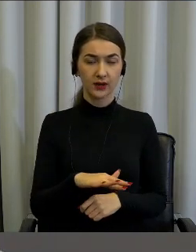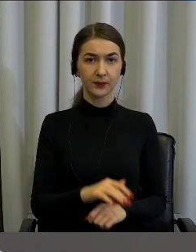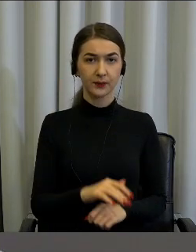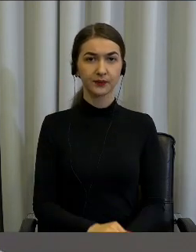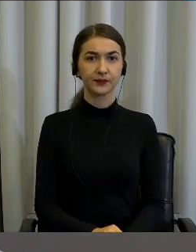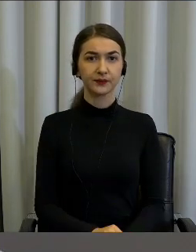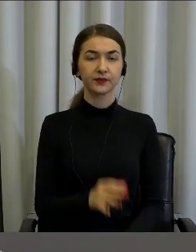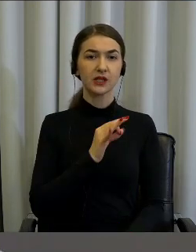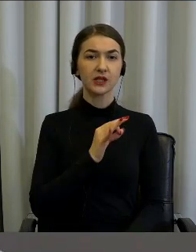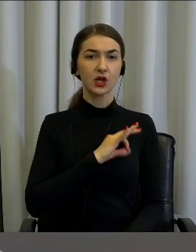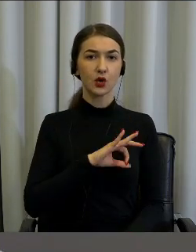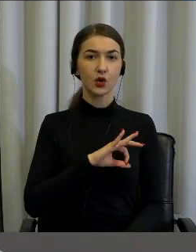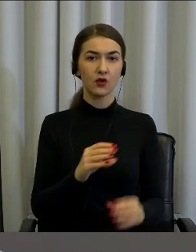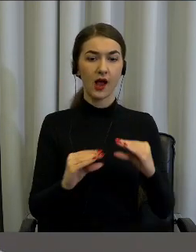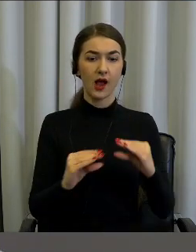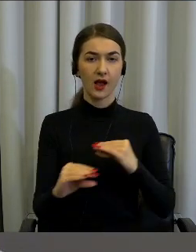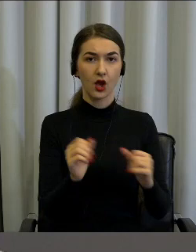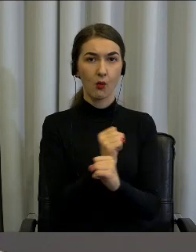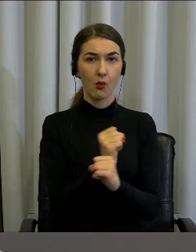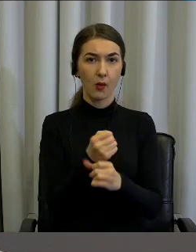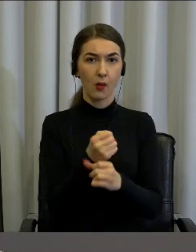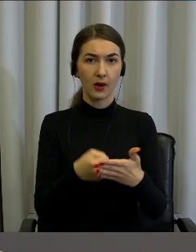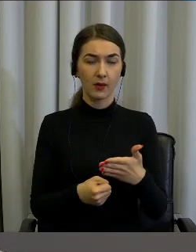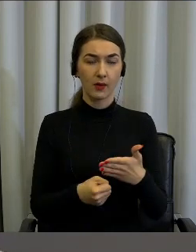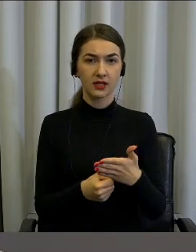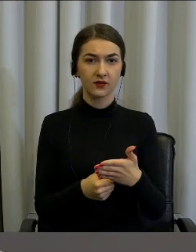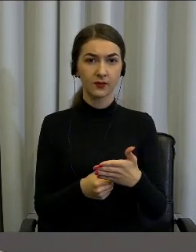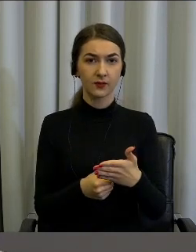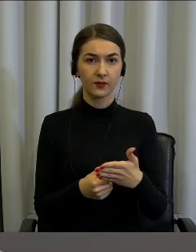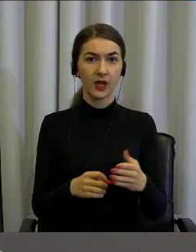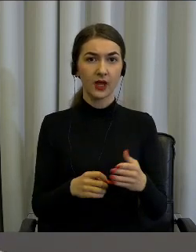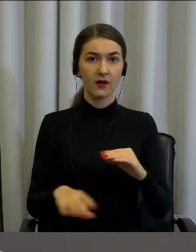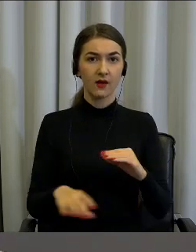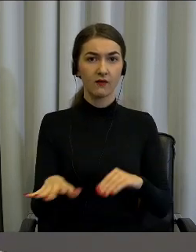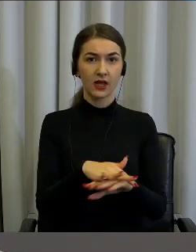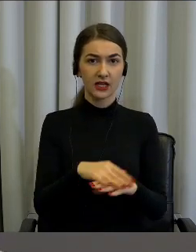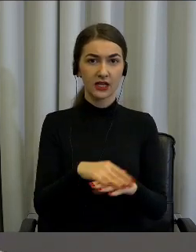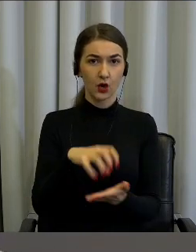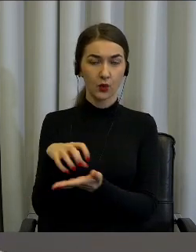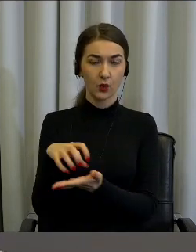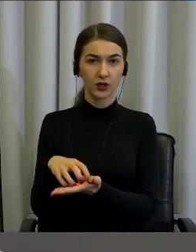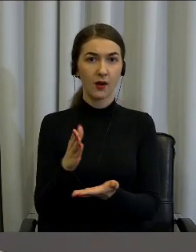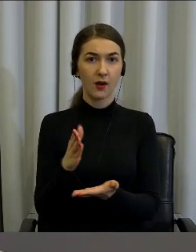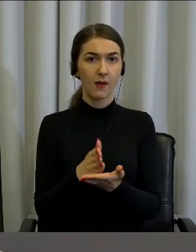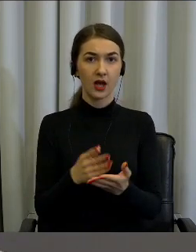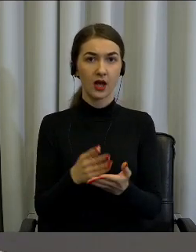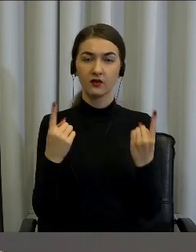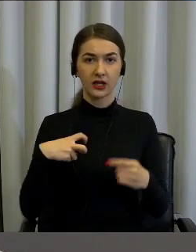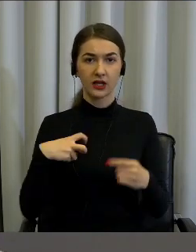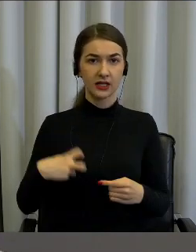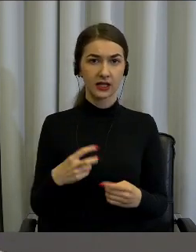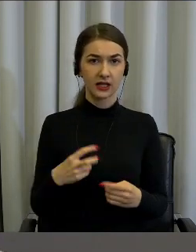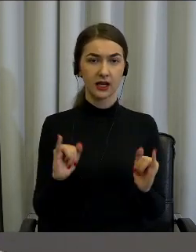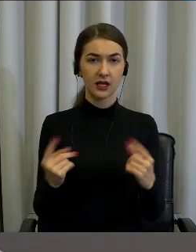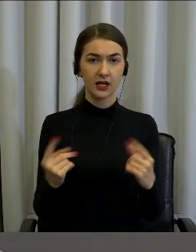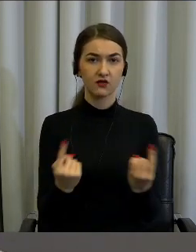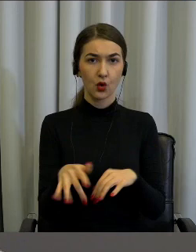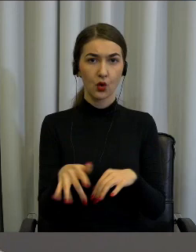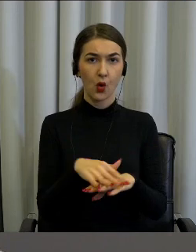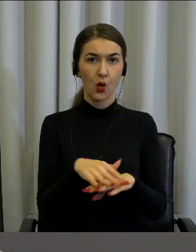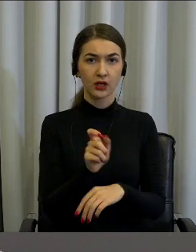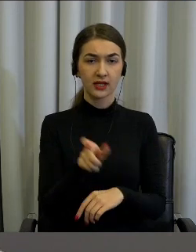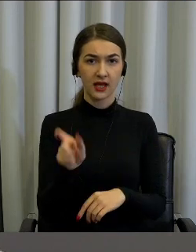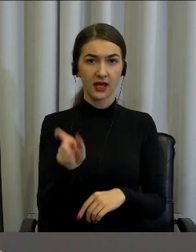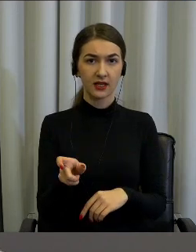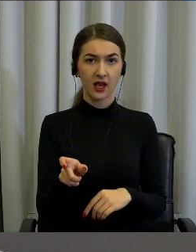застосування касетних боєприпасів у населених районах створює значні ризики для цивільного населення